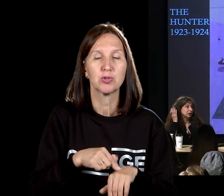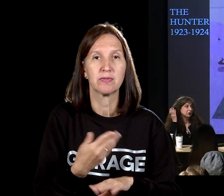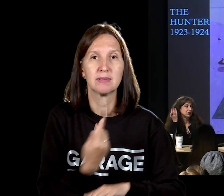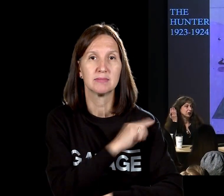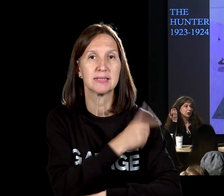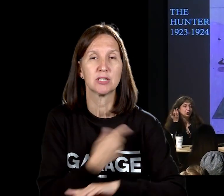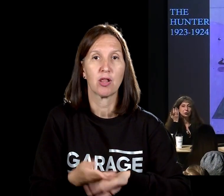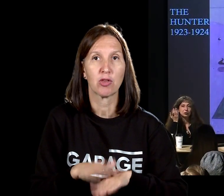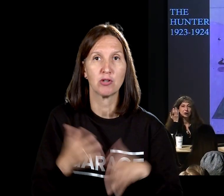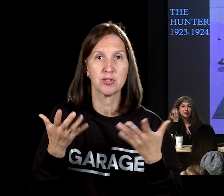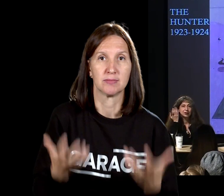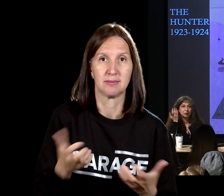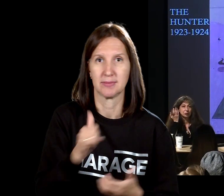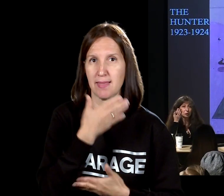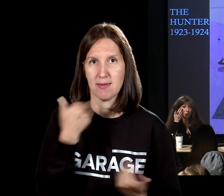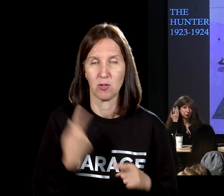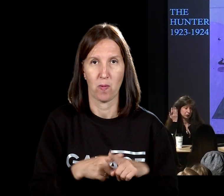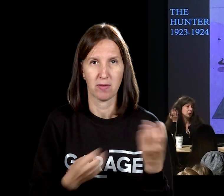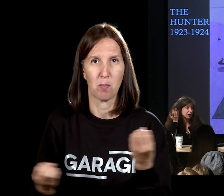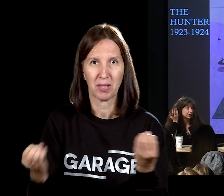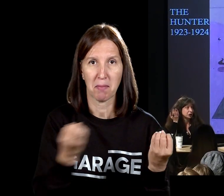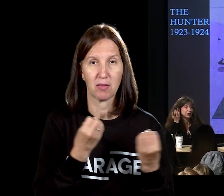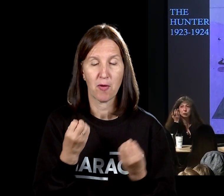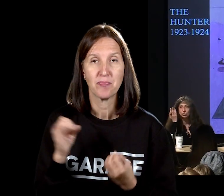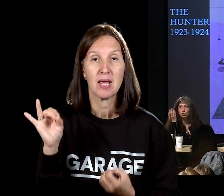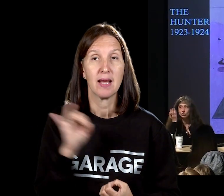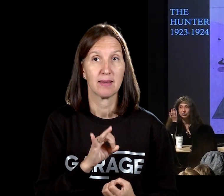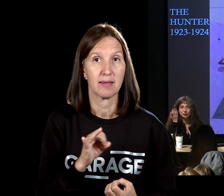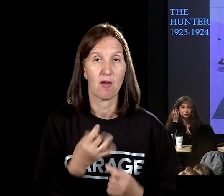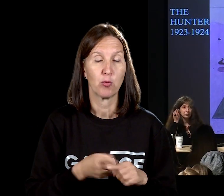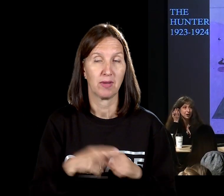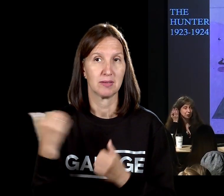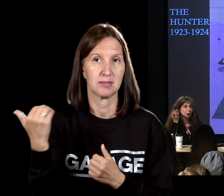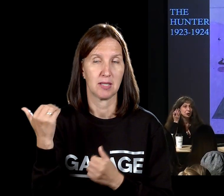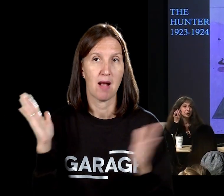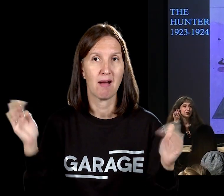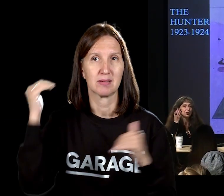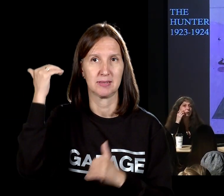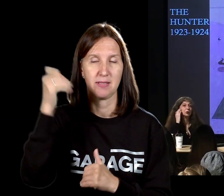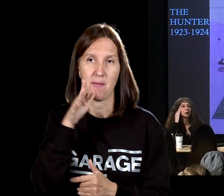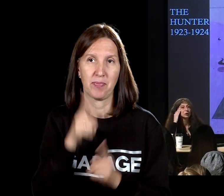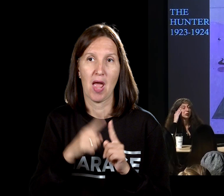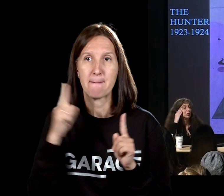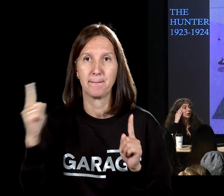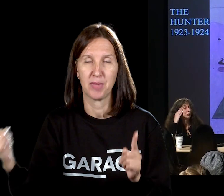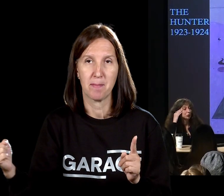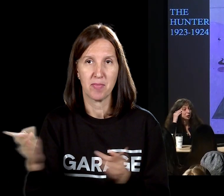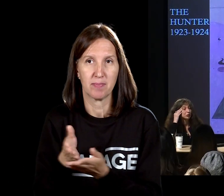И так возникают, собственно говоря, те сюрреалистические полотна. Миро, сюрреалистические